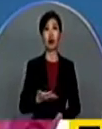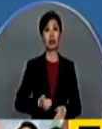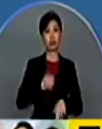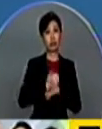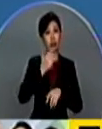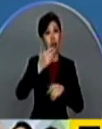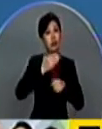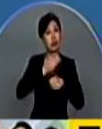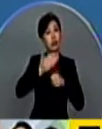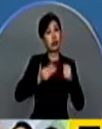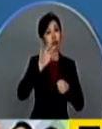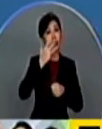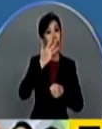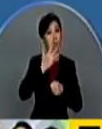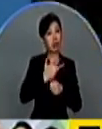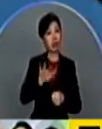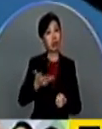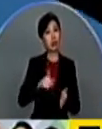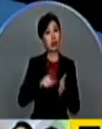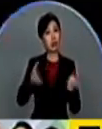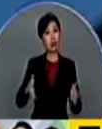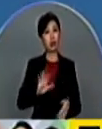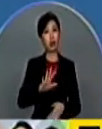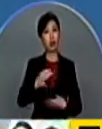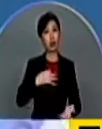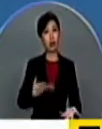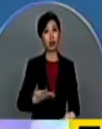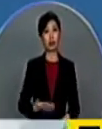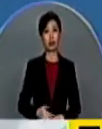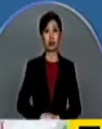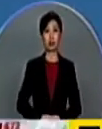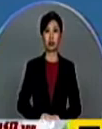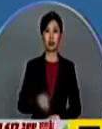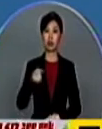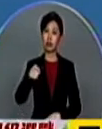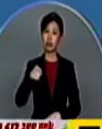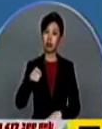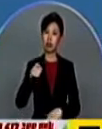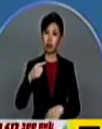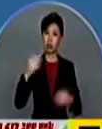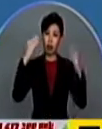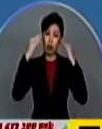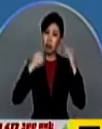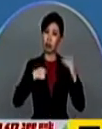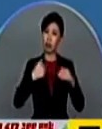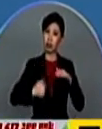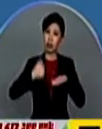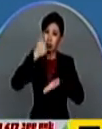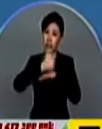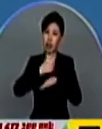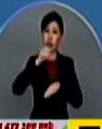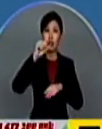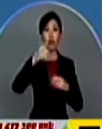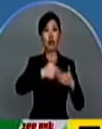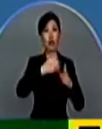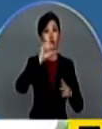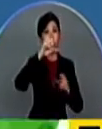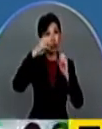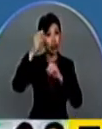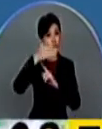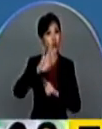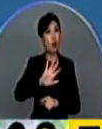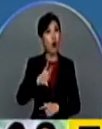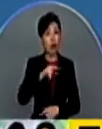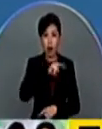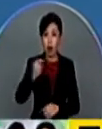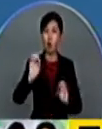吗？韩国一当高雄市长，全高雄都是五星旗的中共国旗，有一面吗？亲爱的